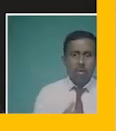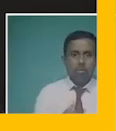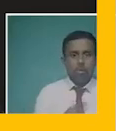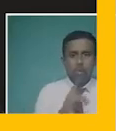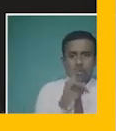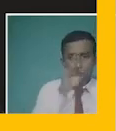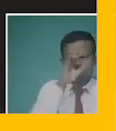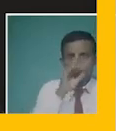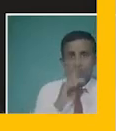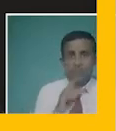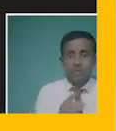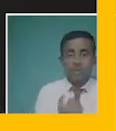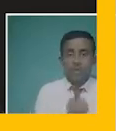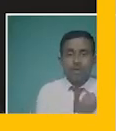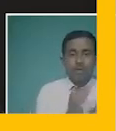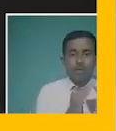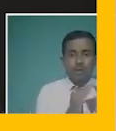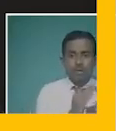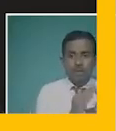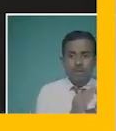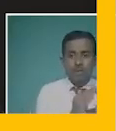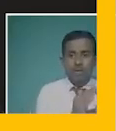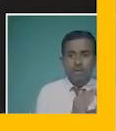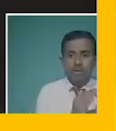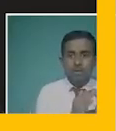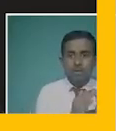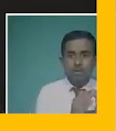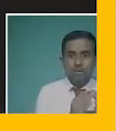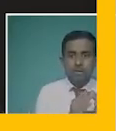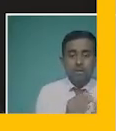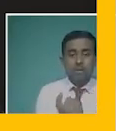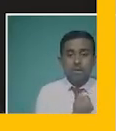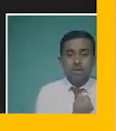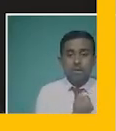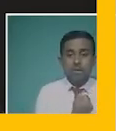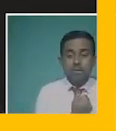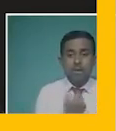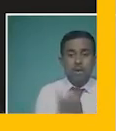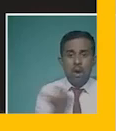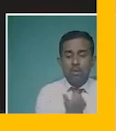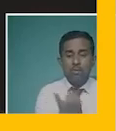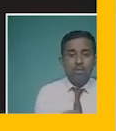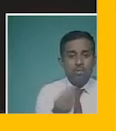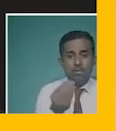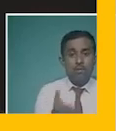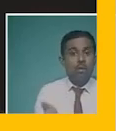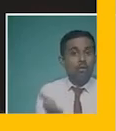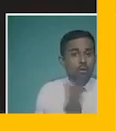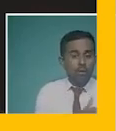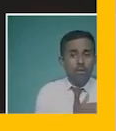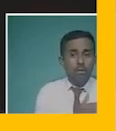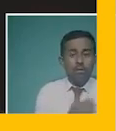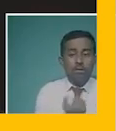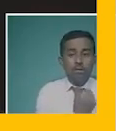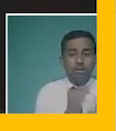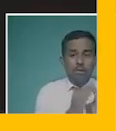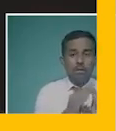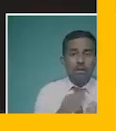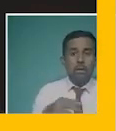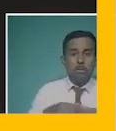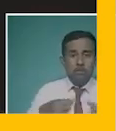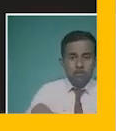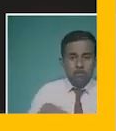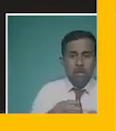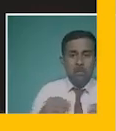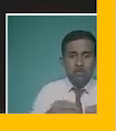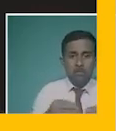තියෙන්නේ අඟුලිමාල. තුෂාර ඉඳුනිල් එහෙම කිය කිය කෝචුක් එකට hina වුණා. හැබැයි ඉතින් රනිල් වෙන්වෙන් නම් කවුරුවත් කතා